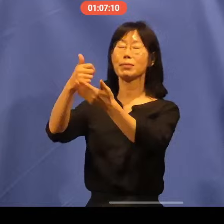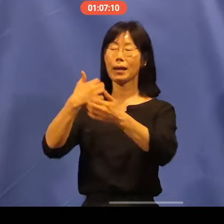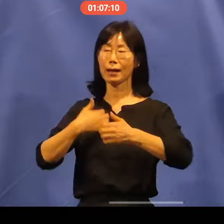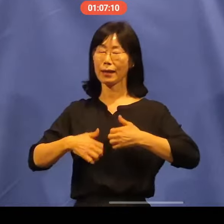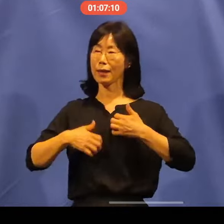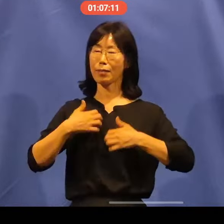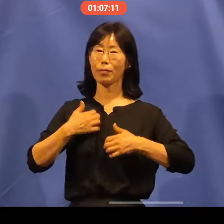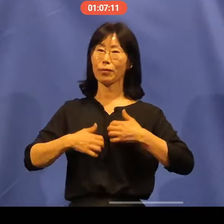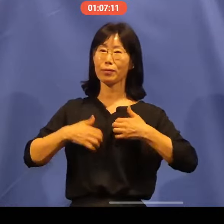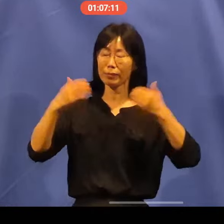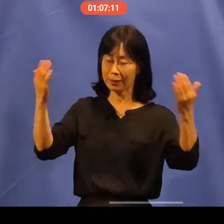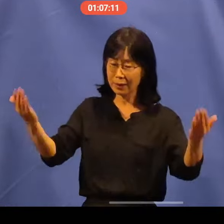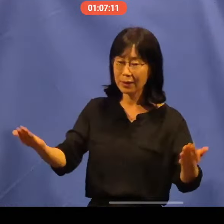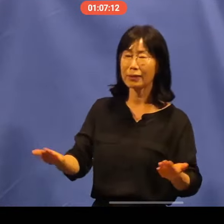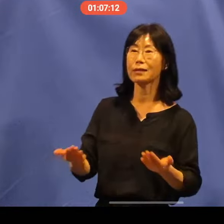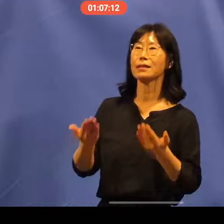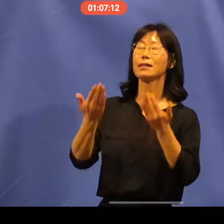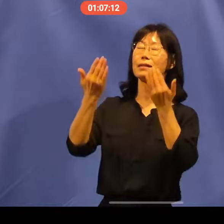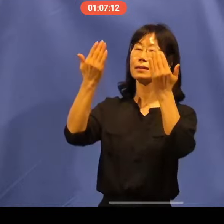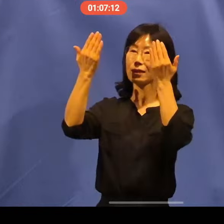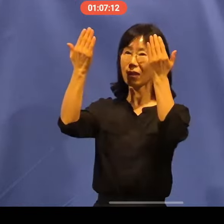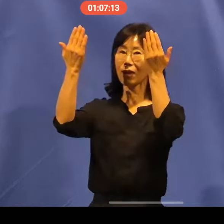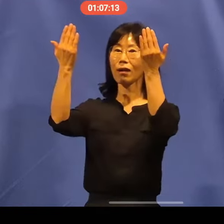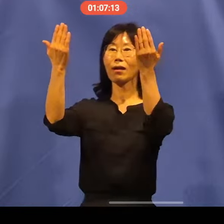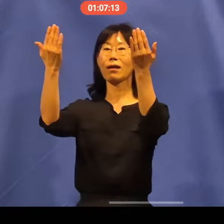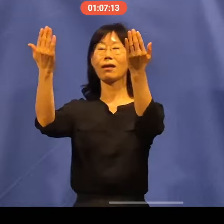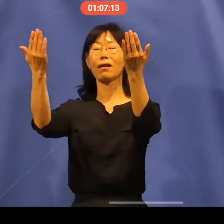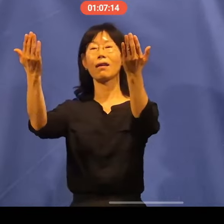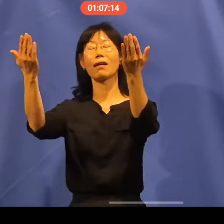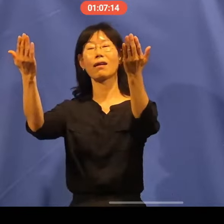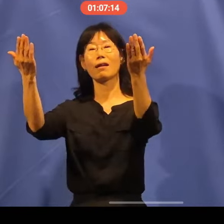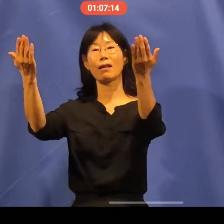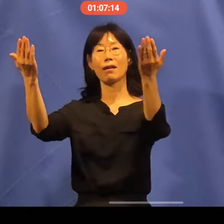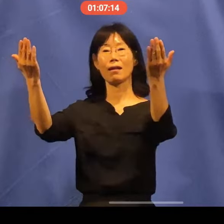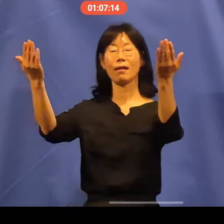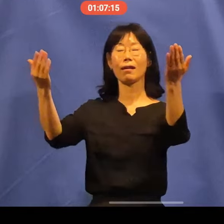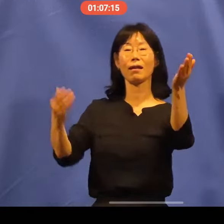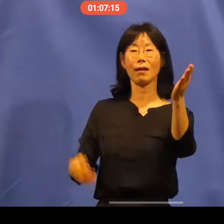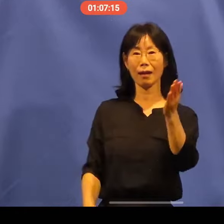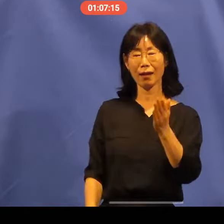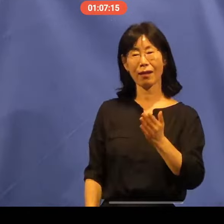주님의 기쁨이 되는 것